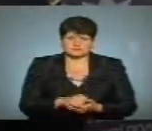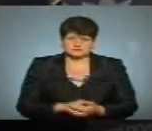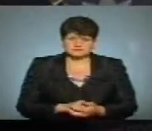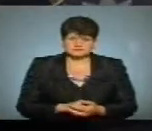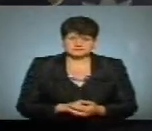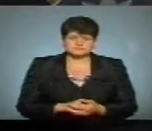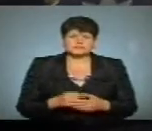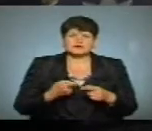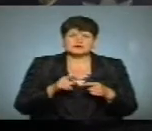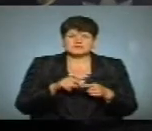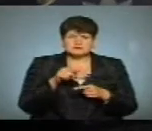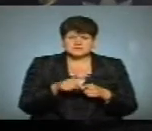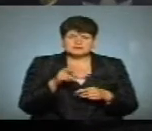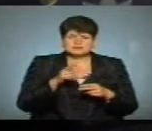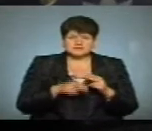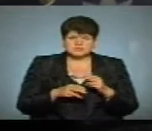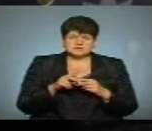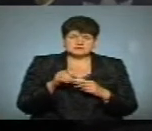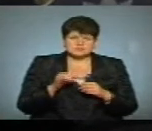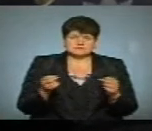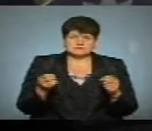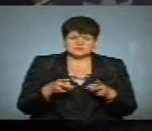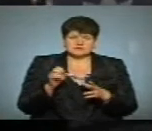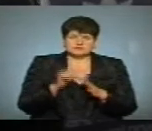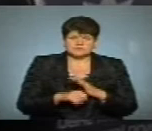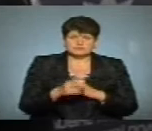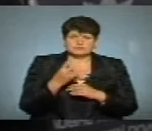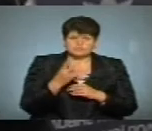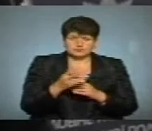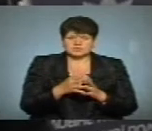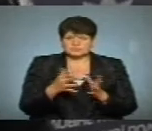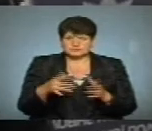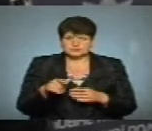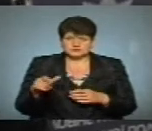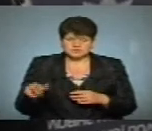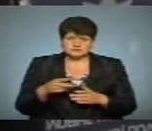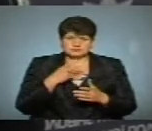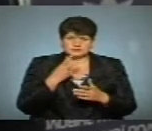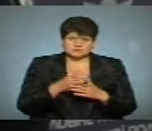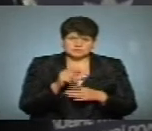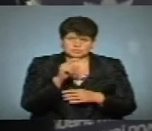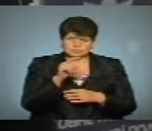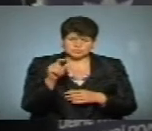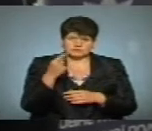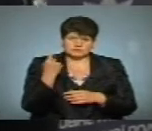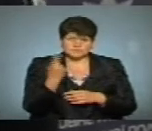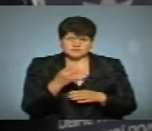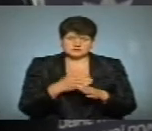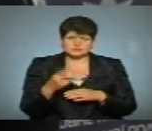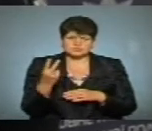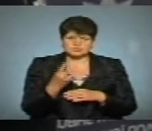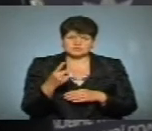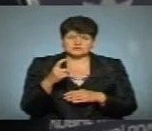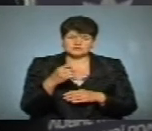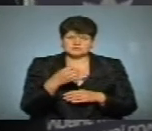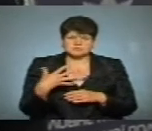підозрюваного кваліфікуються як закінчений замах на умисне вбивство двох та більше осіб, що передбачено пунктом 1 частини 2 статті